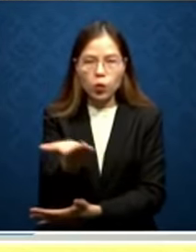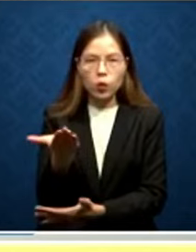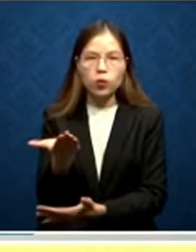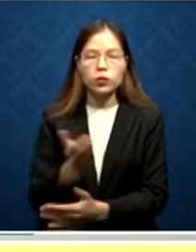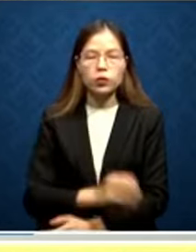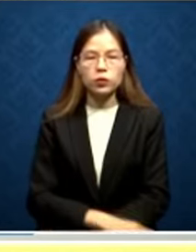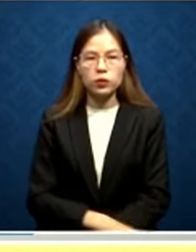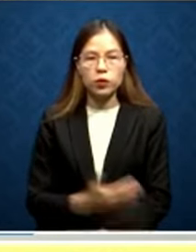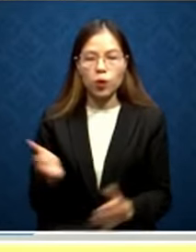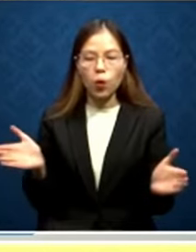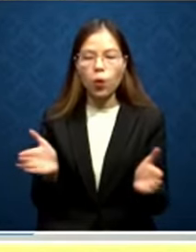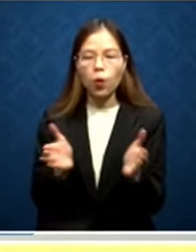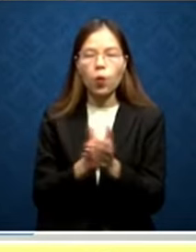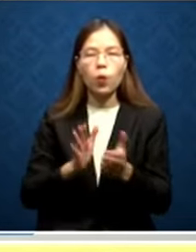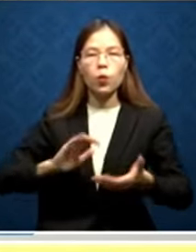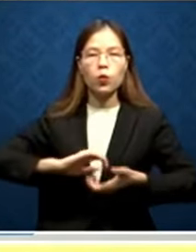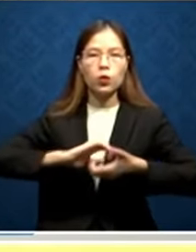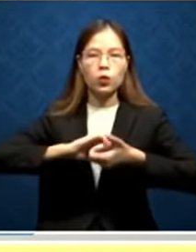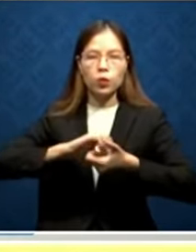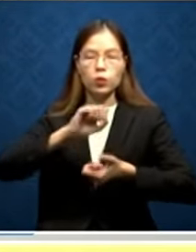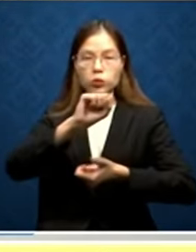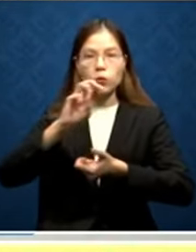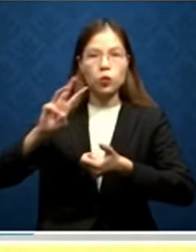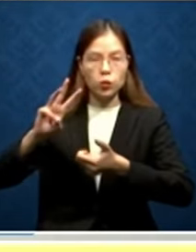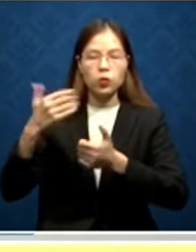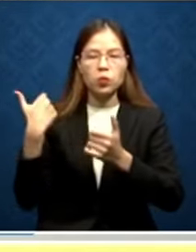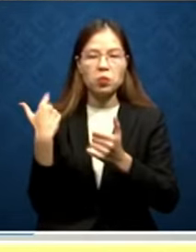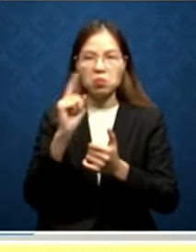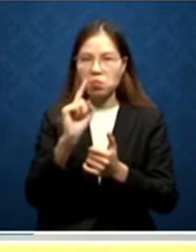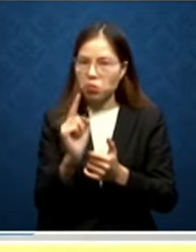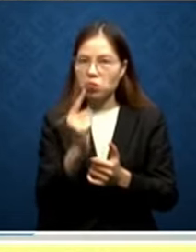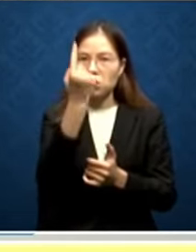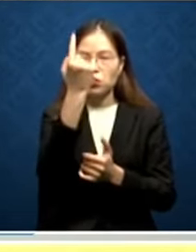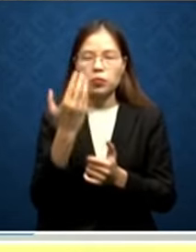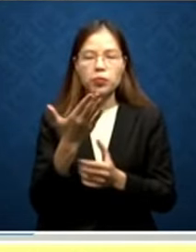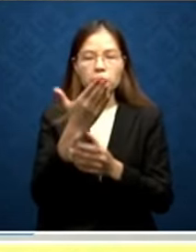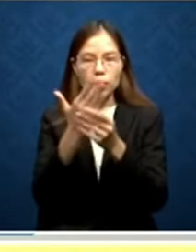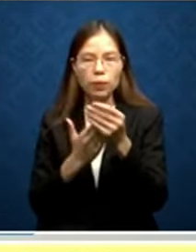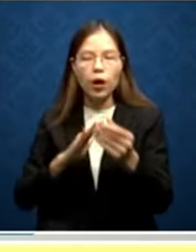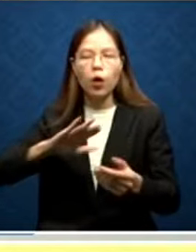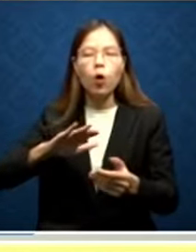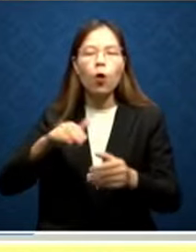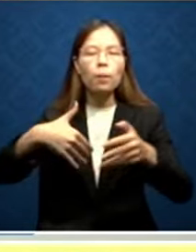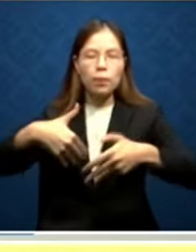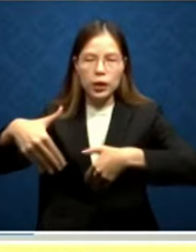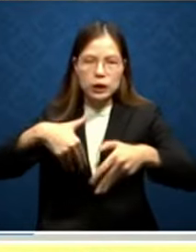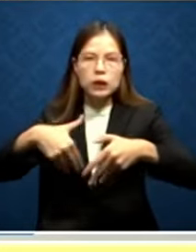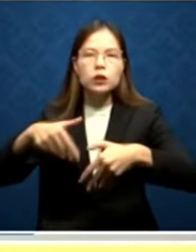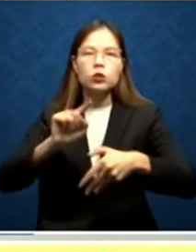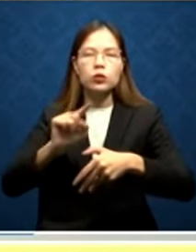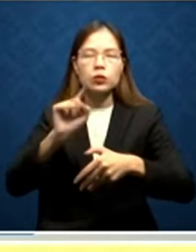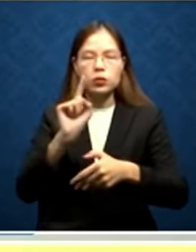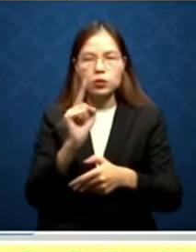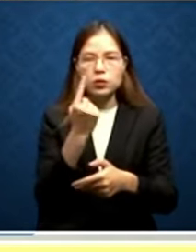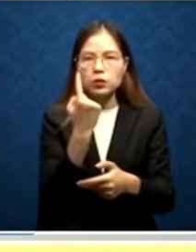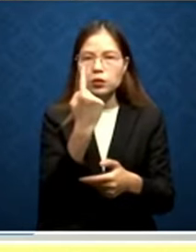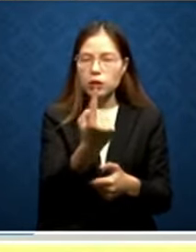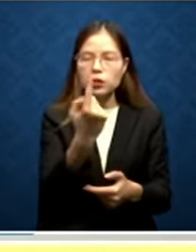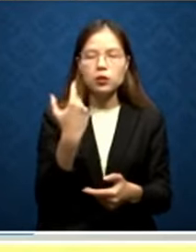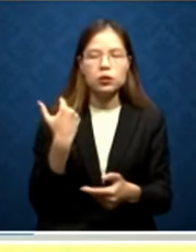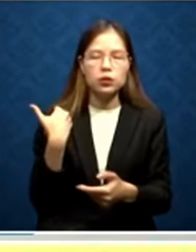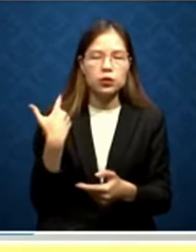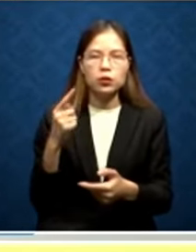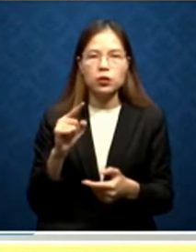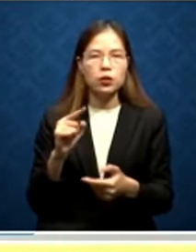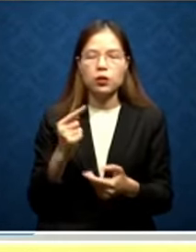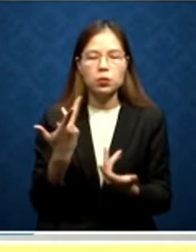านมาร่วมกันทำให้วุฒิสภายุคใหม่เป็นสภาของประชาชนให้เป็นหนึ่งในเสาหลักประชา